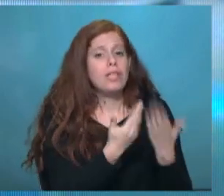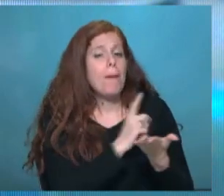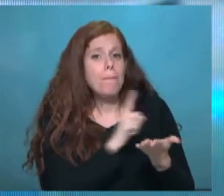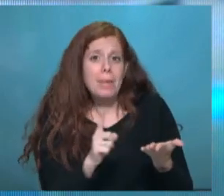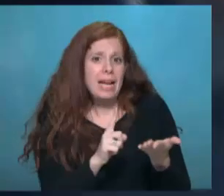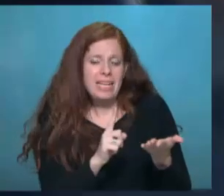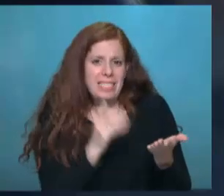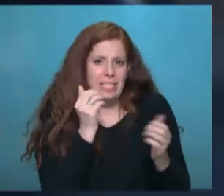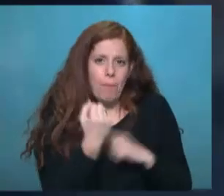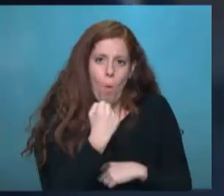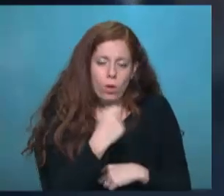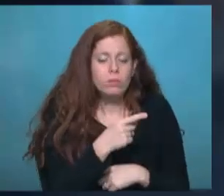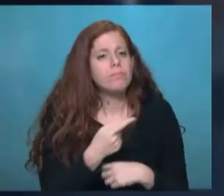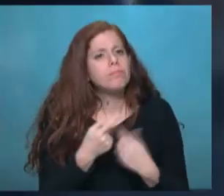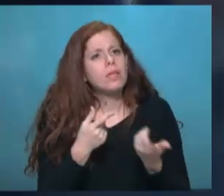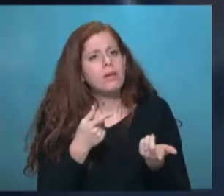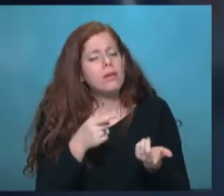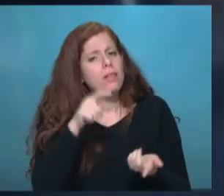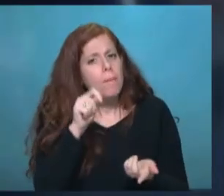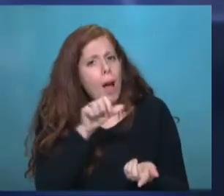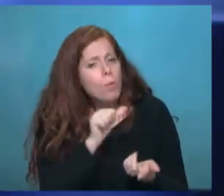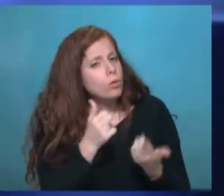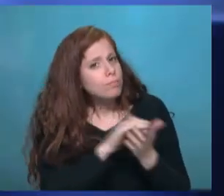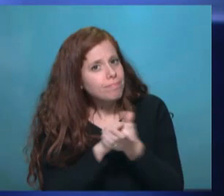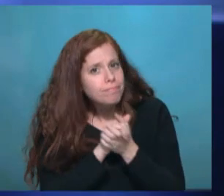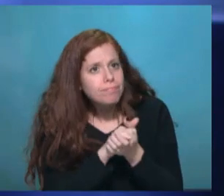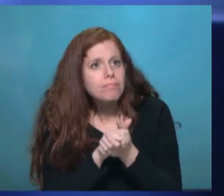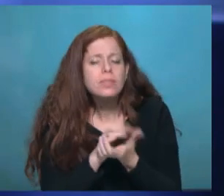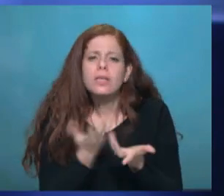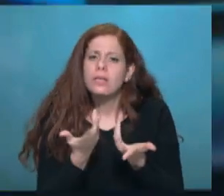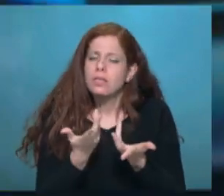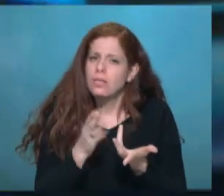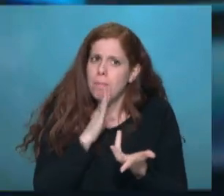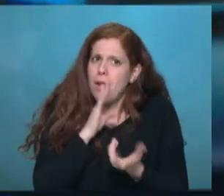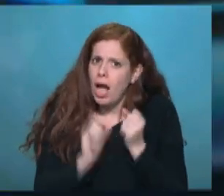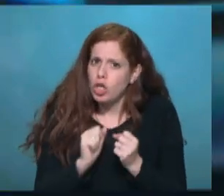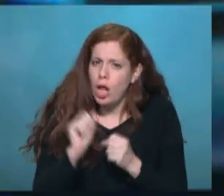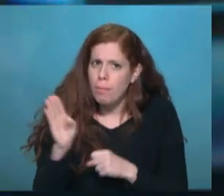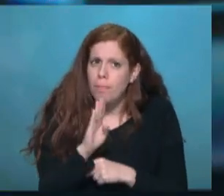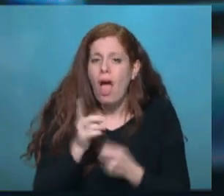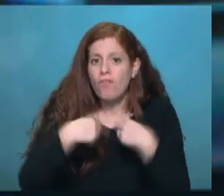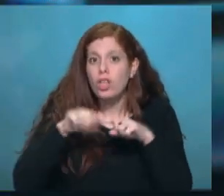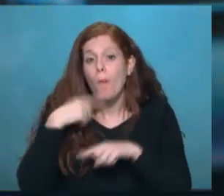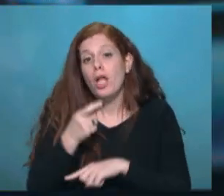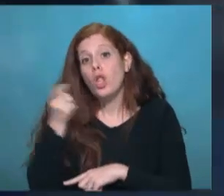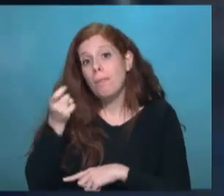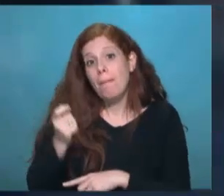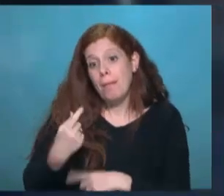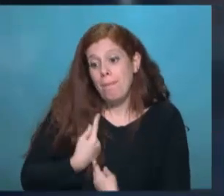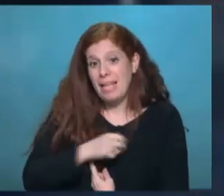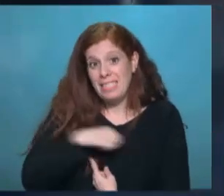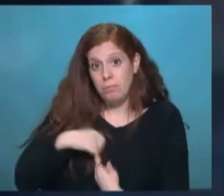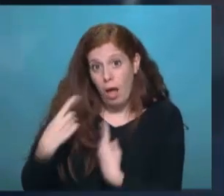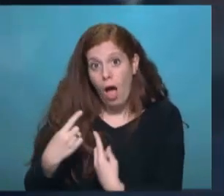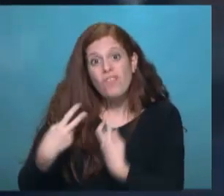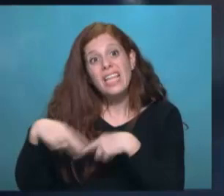סבירות. תמר אלמוג, פרשניתנו לענייני משפט, שלום. זו מכה קשה מאוד לנתניהו, הוועדה אומרת לו, תממן בעצמך, אתה יכול, וגם תחזיר את